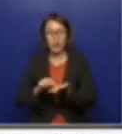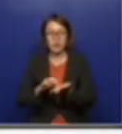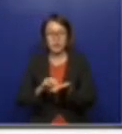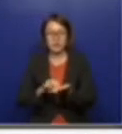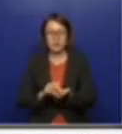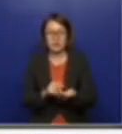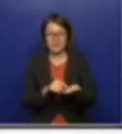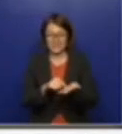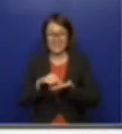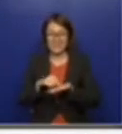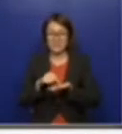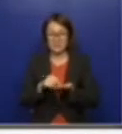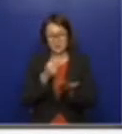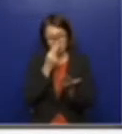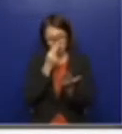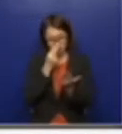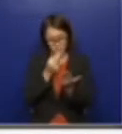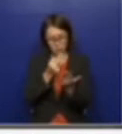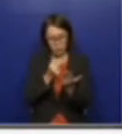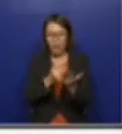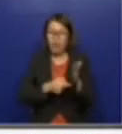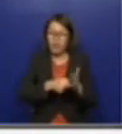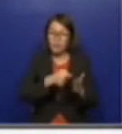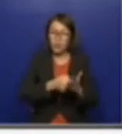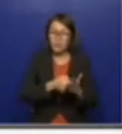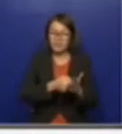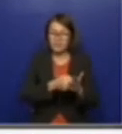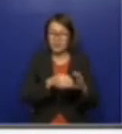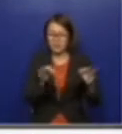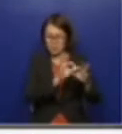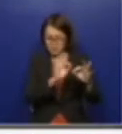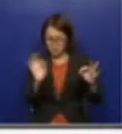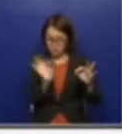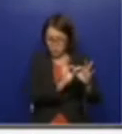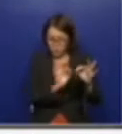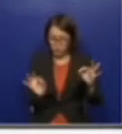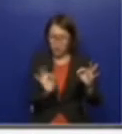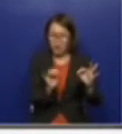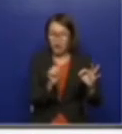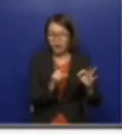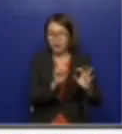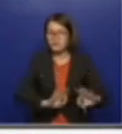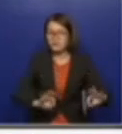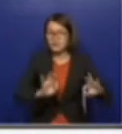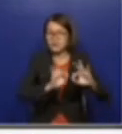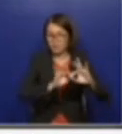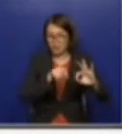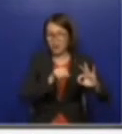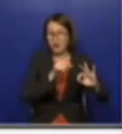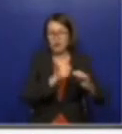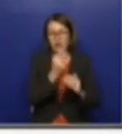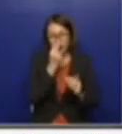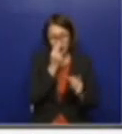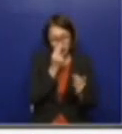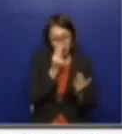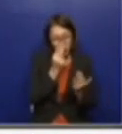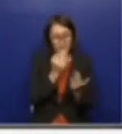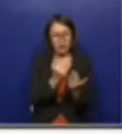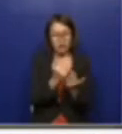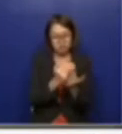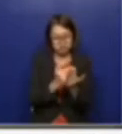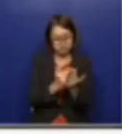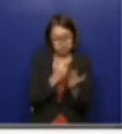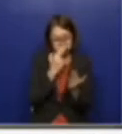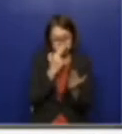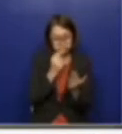ดูในหลักการและเหตุผลและตัวสาระสำคัญของตัวร่างพระราชบัญญัติแล้วนะครับร่าง